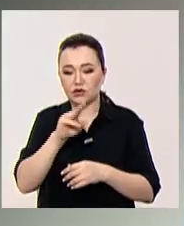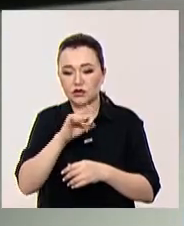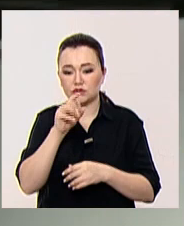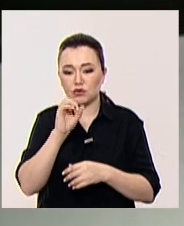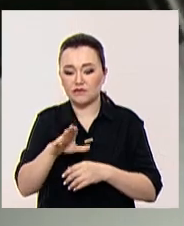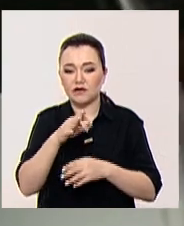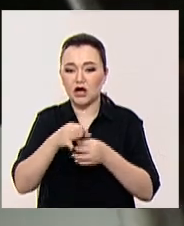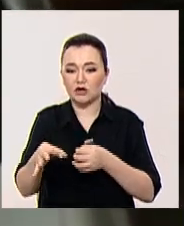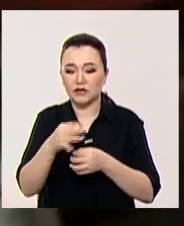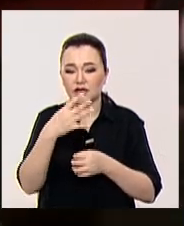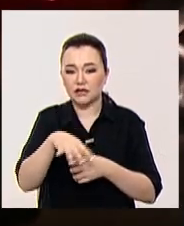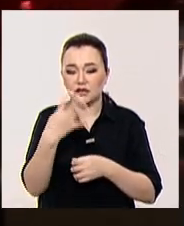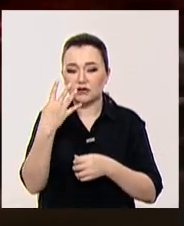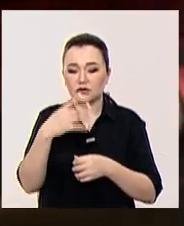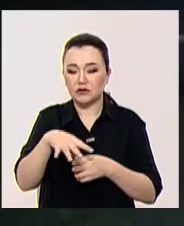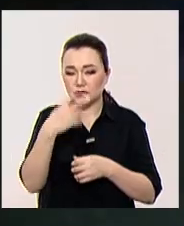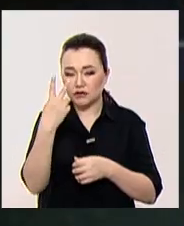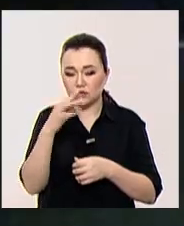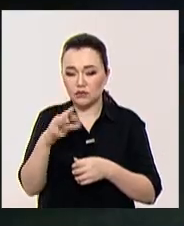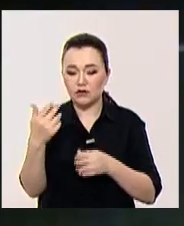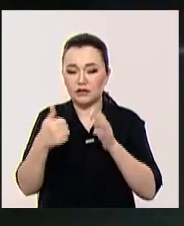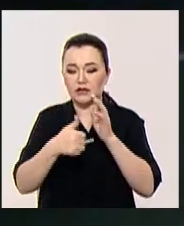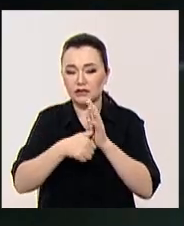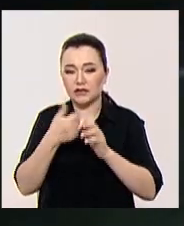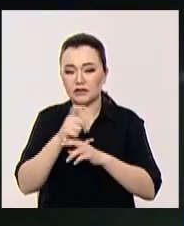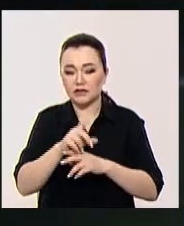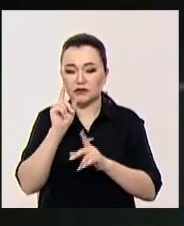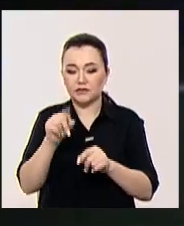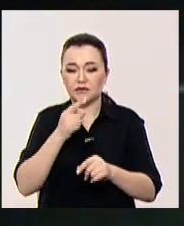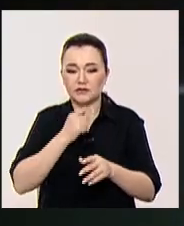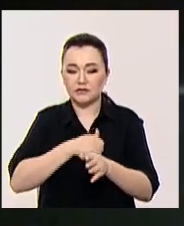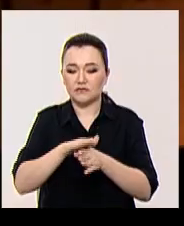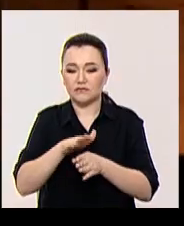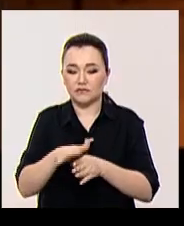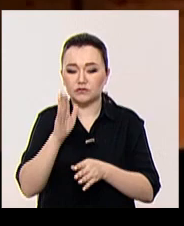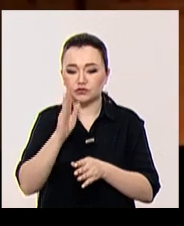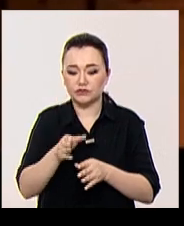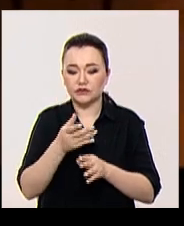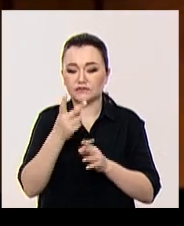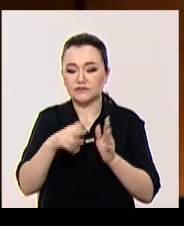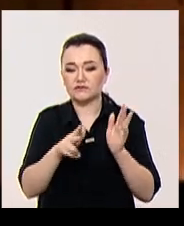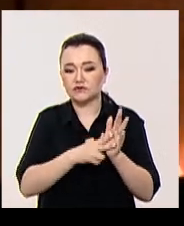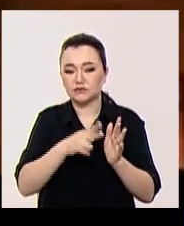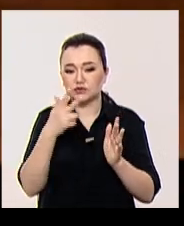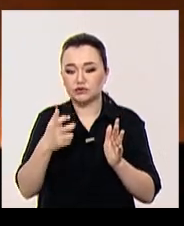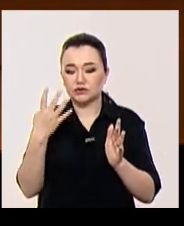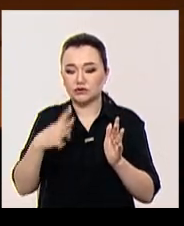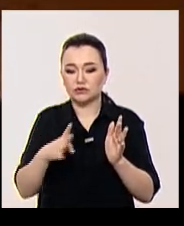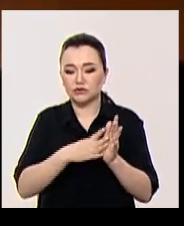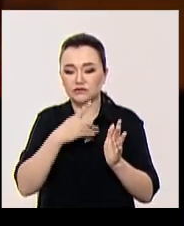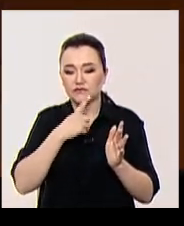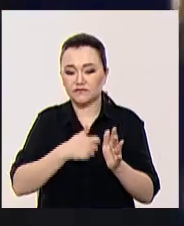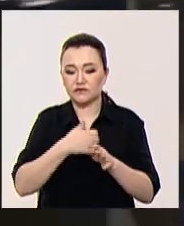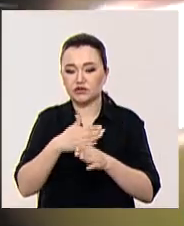ауданындағы 42062 әскери бөліміне борышын өтеуге аттанған. Тамыз айында бір топ қатардағы жауынгер 28349 әскери